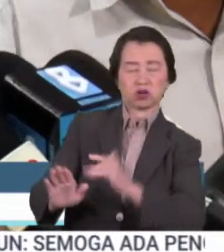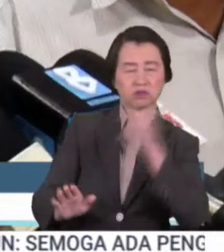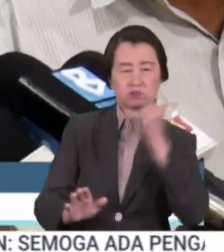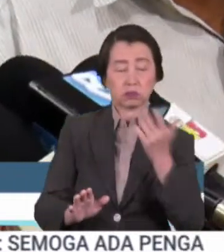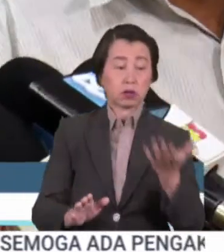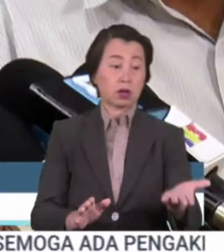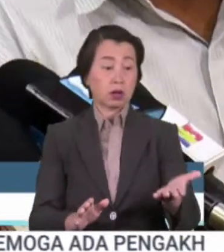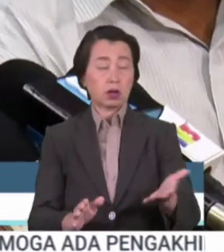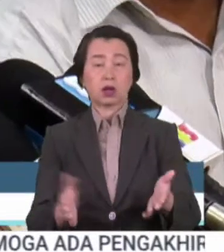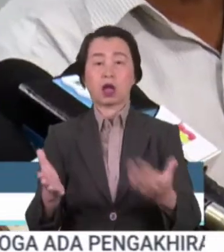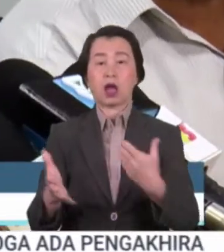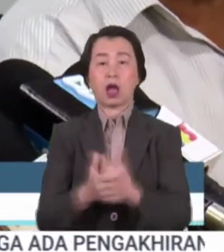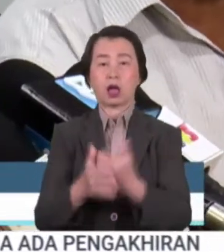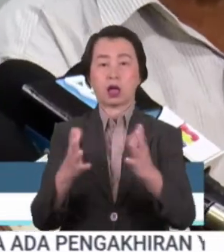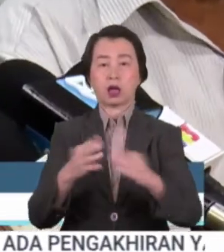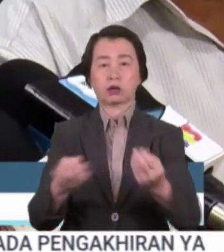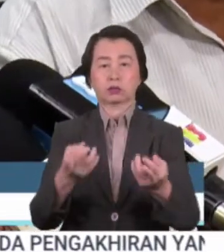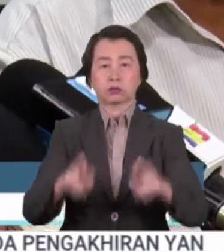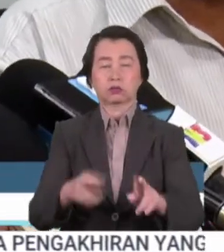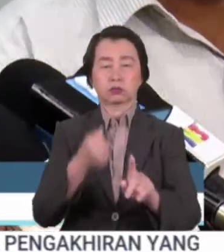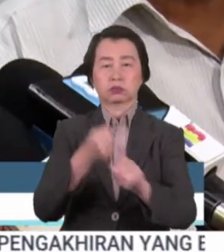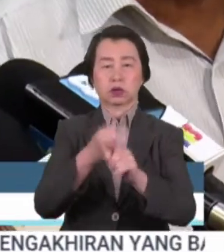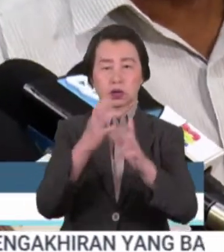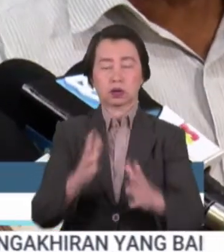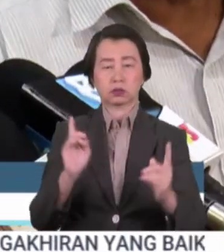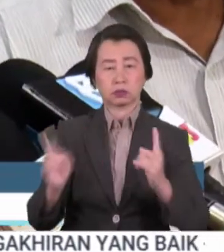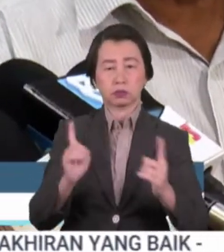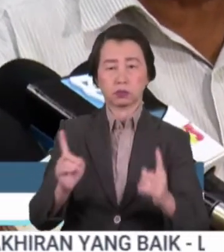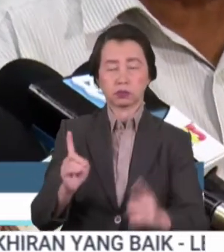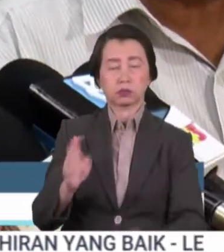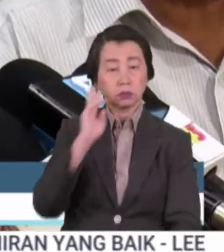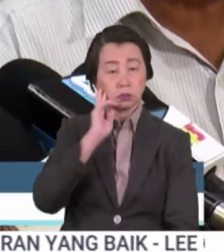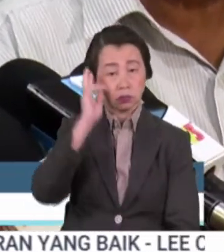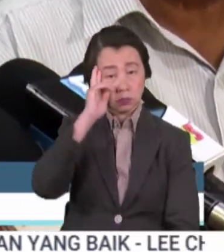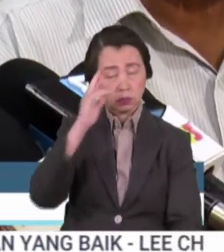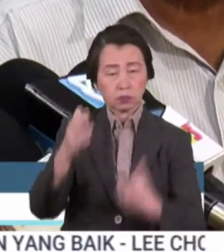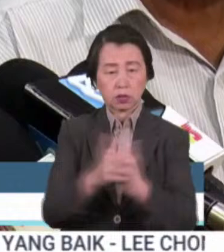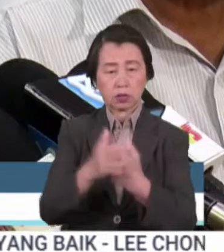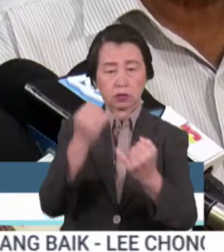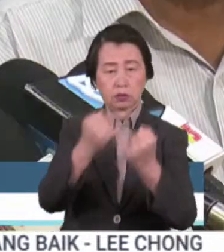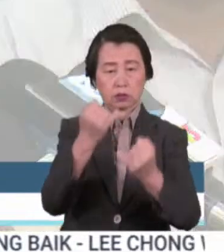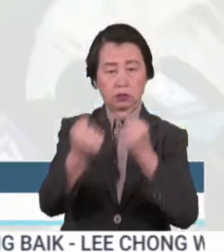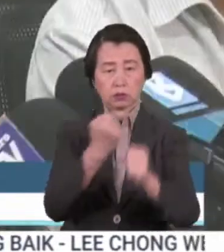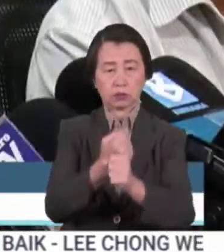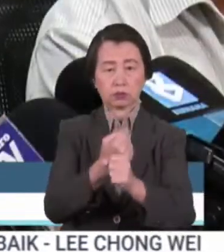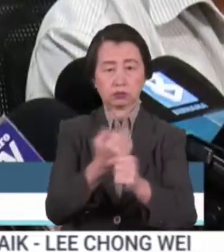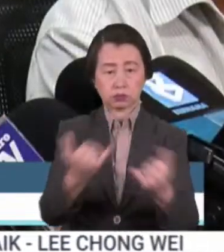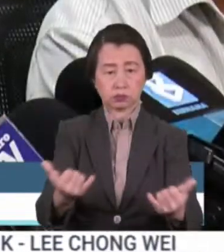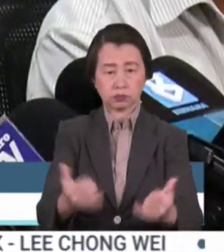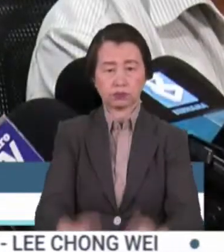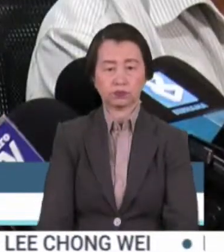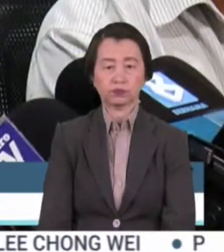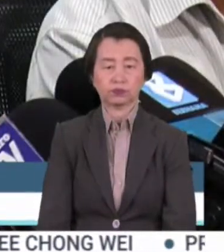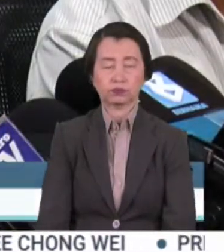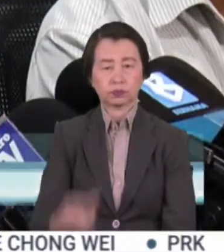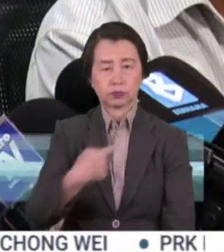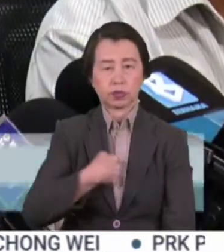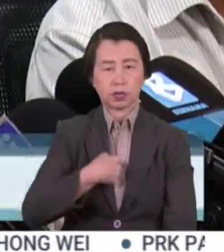pelawakan menghabiskan kontrak sebagai pengarah kejla latihan pesona remaja ABM sehingga ujung tahun ini